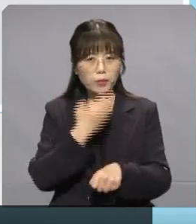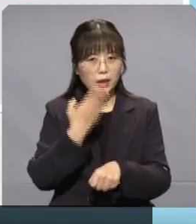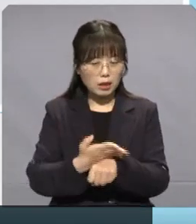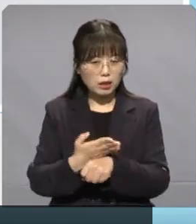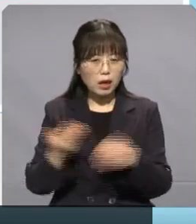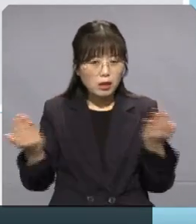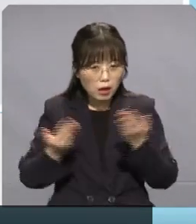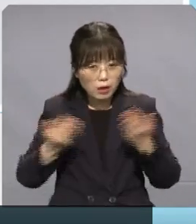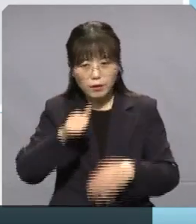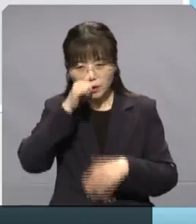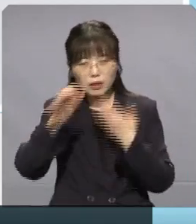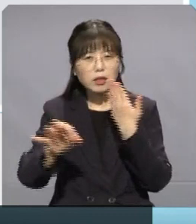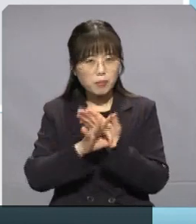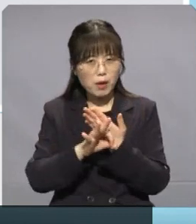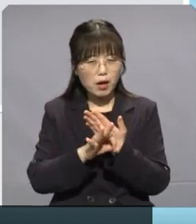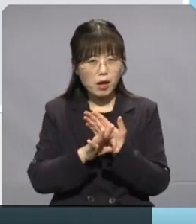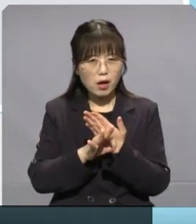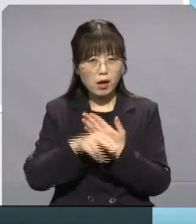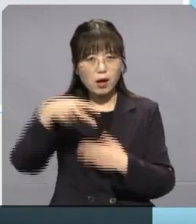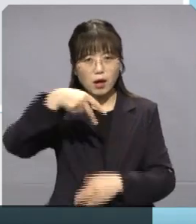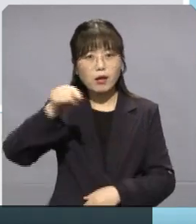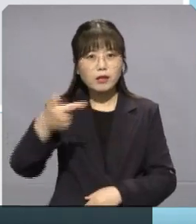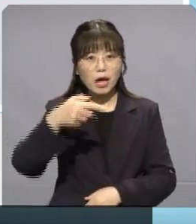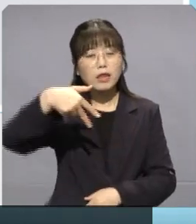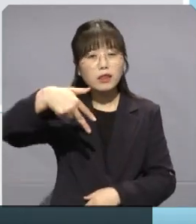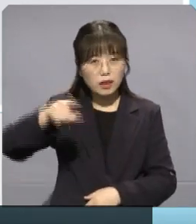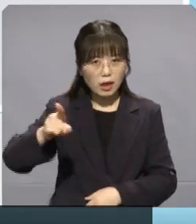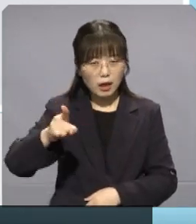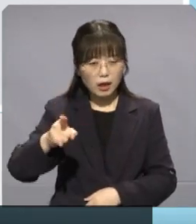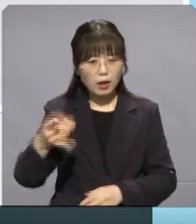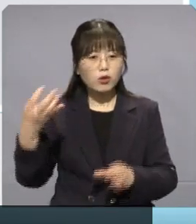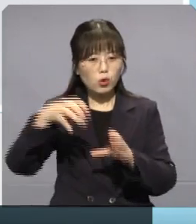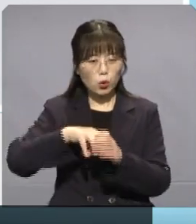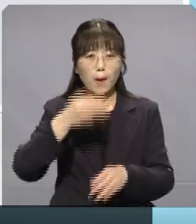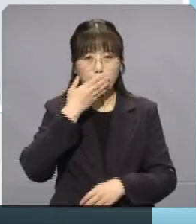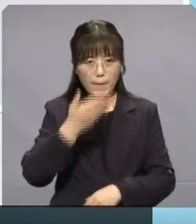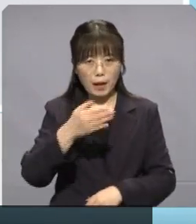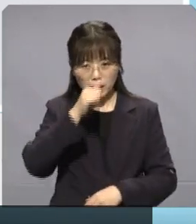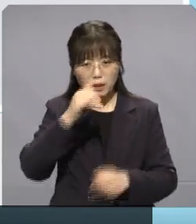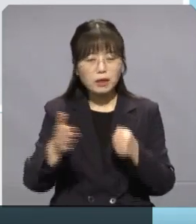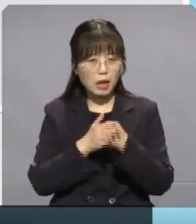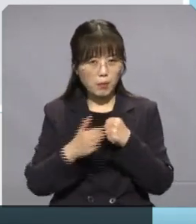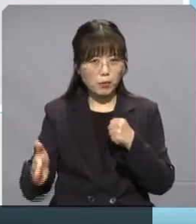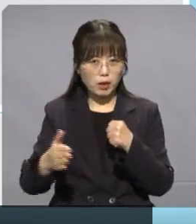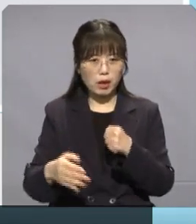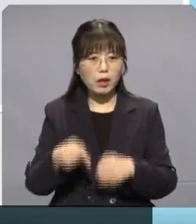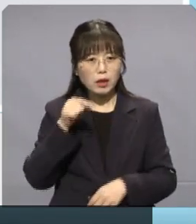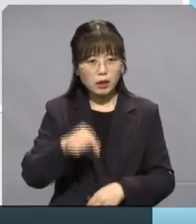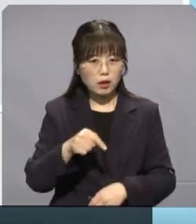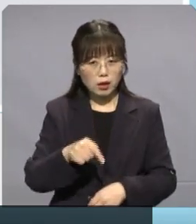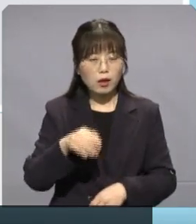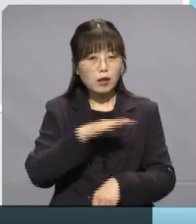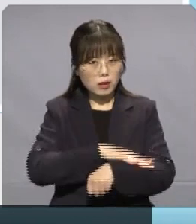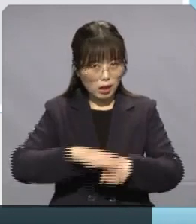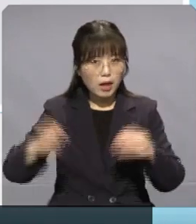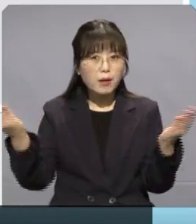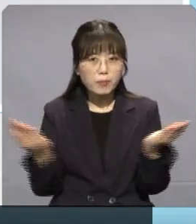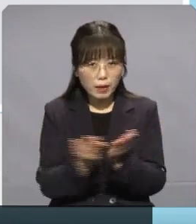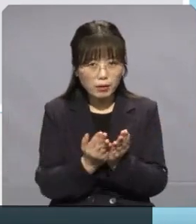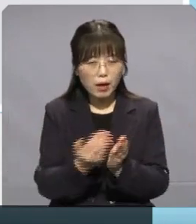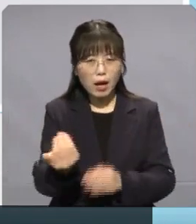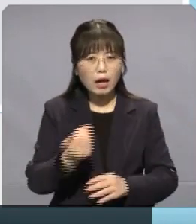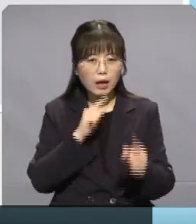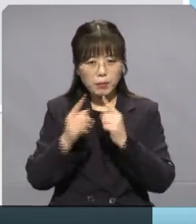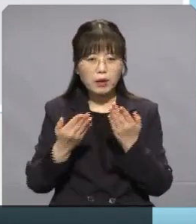이게 산재 과로가 인정이 되는 부분들로 법으로 정해진 숫자거든요. 그것을 잘 맞추면서 아까